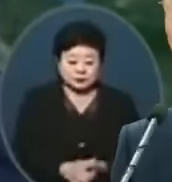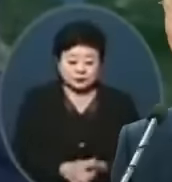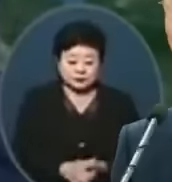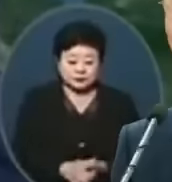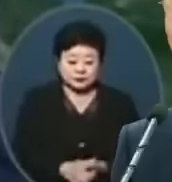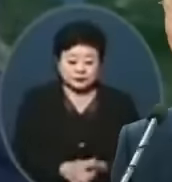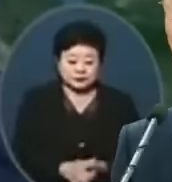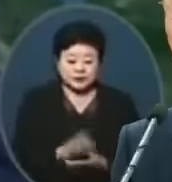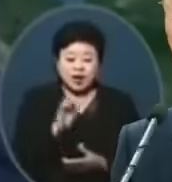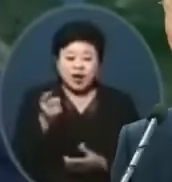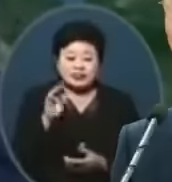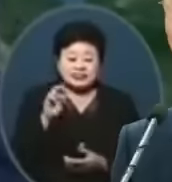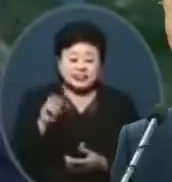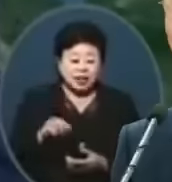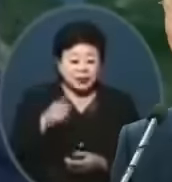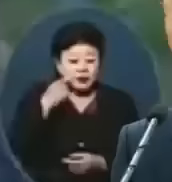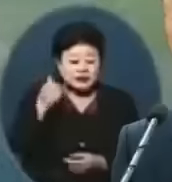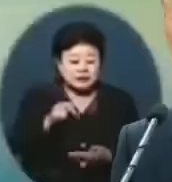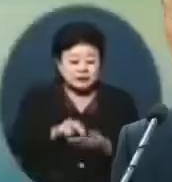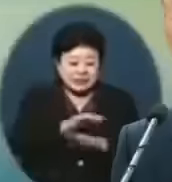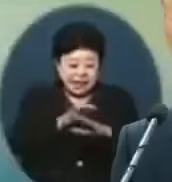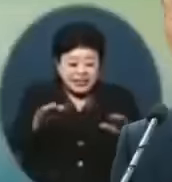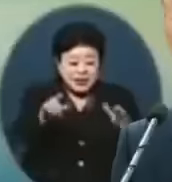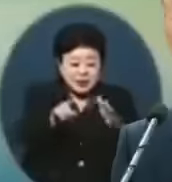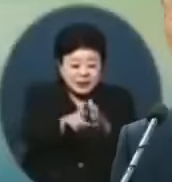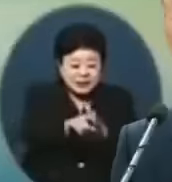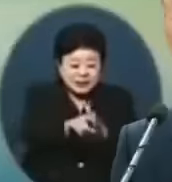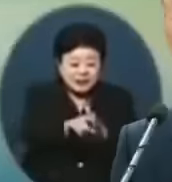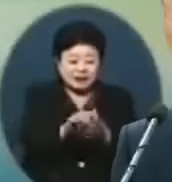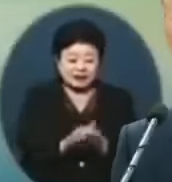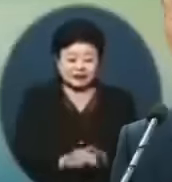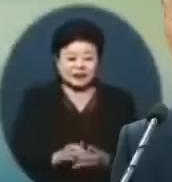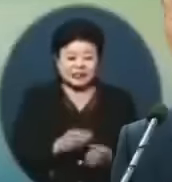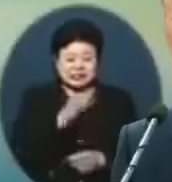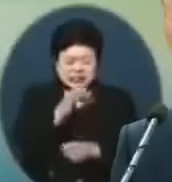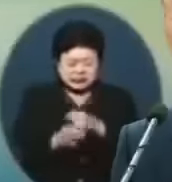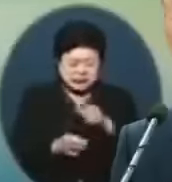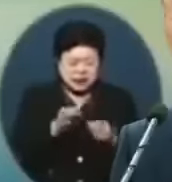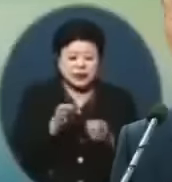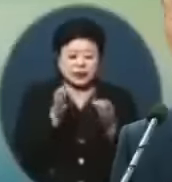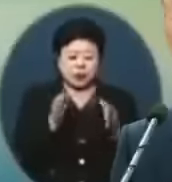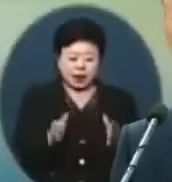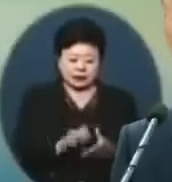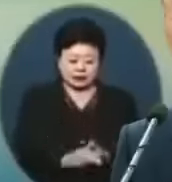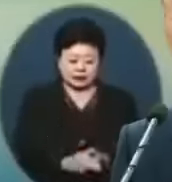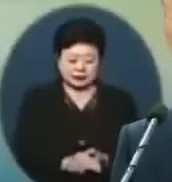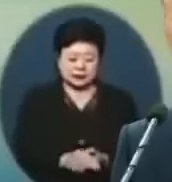목사는 문제 해결을 위해서 10년 동안